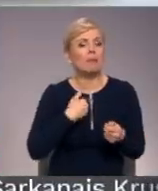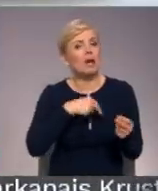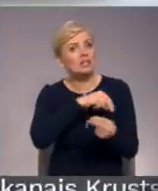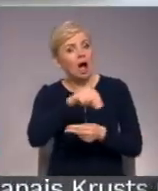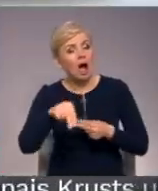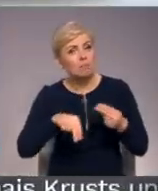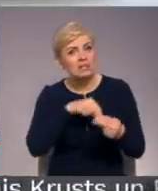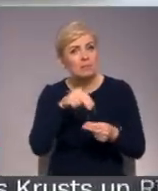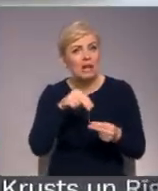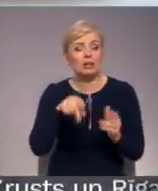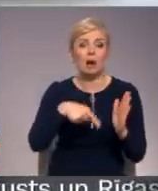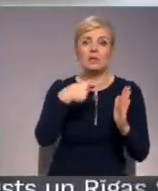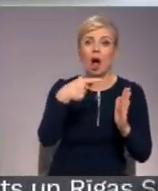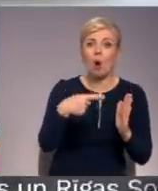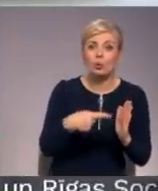tos jautājumus